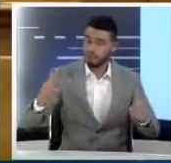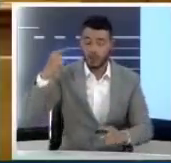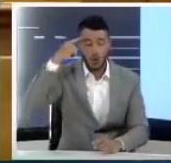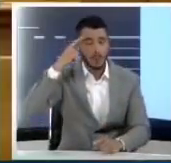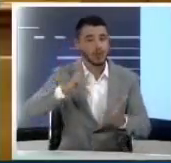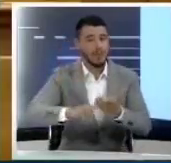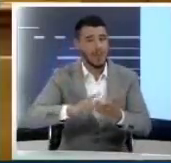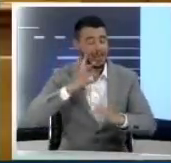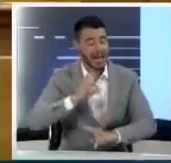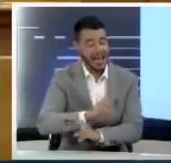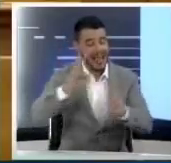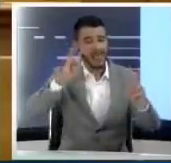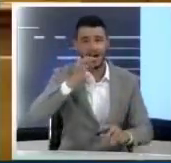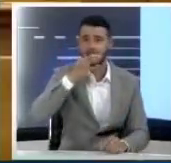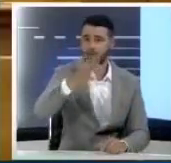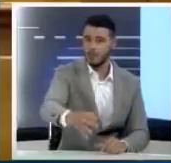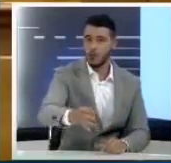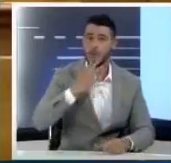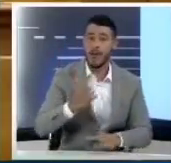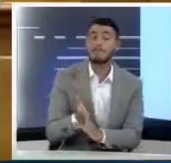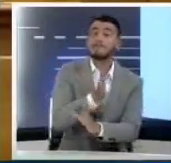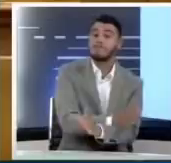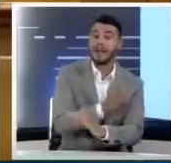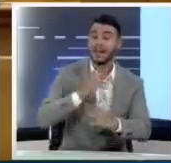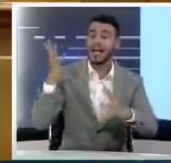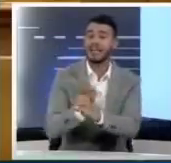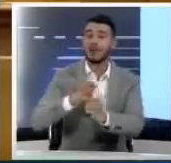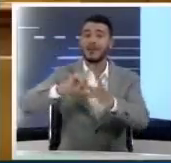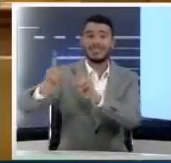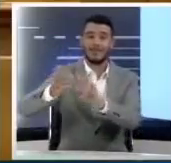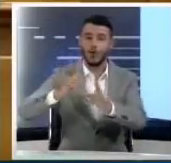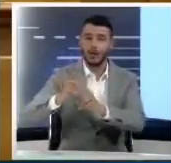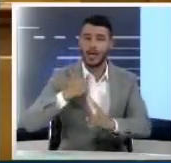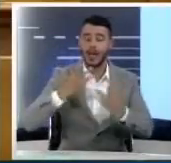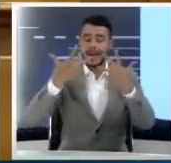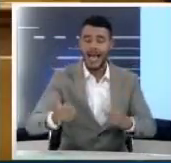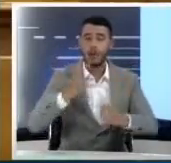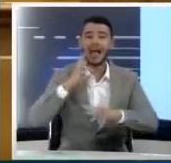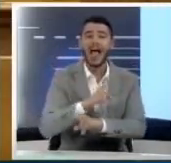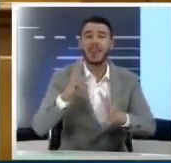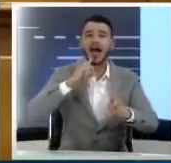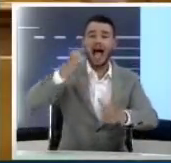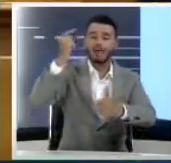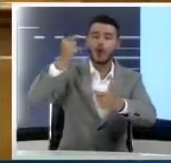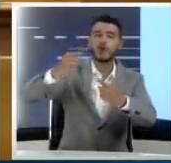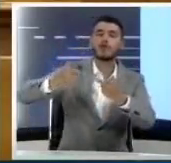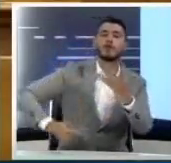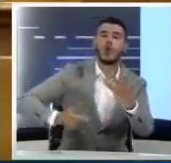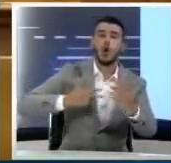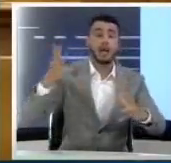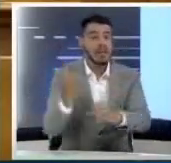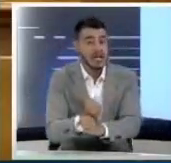τα κριτήρια πριν γίνει το γεγονός και να έχουμε καθαρά κριτήρια για επιτυχία ή